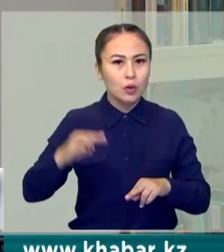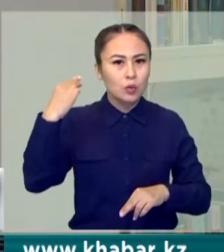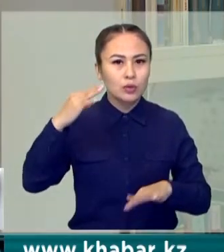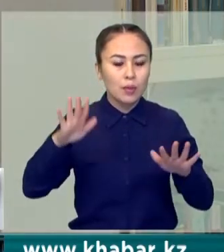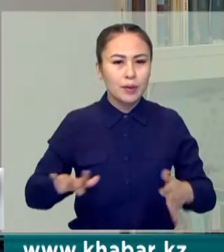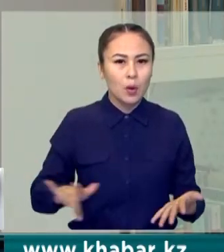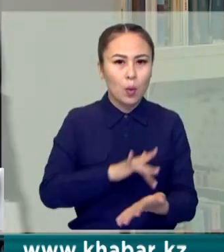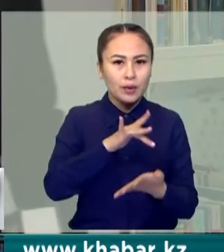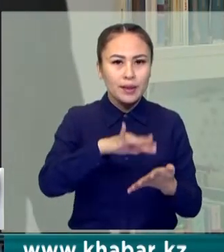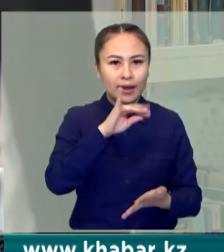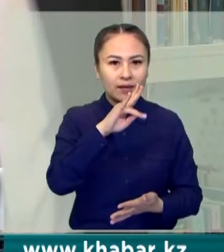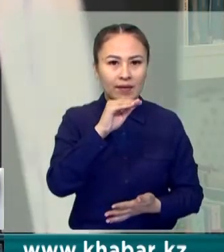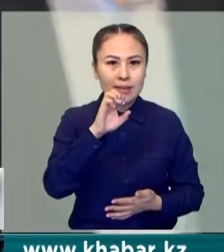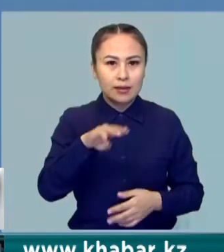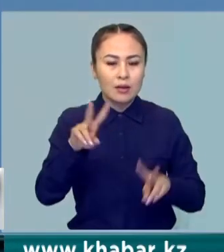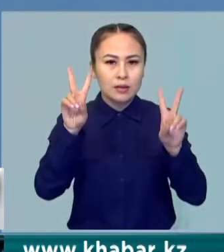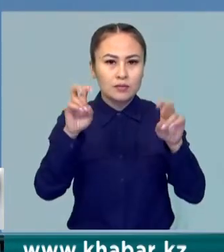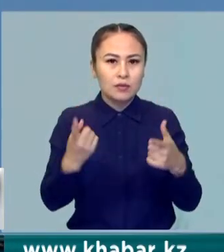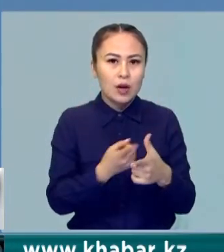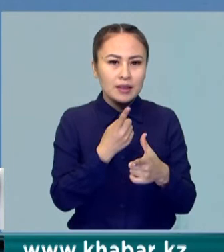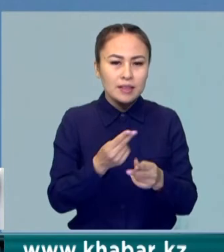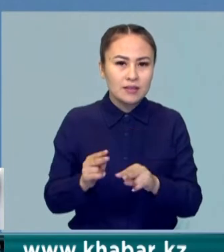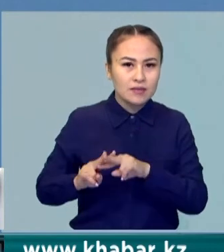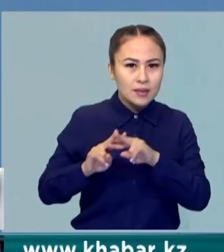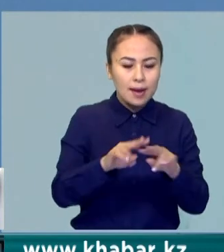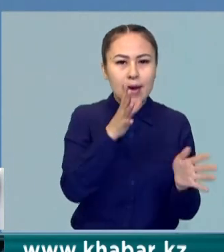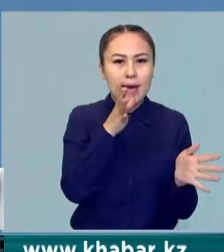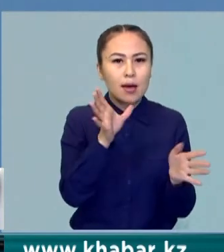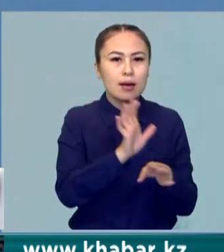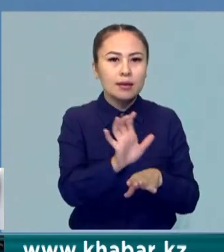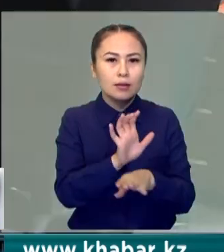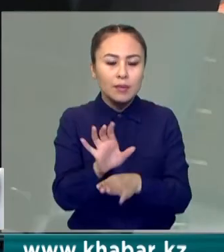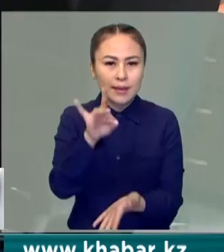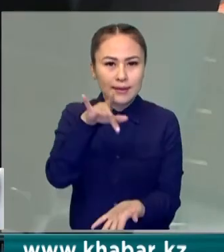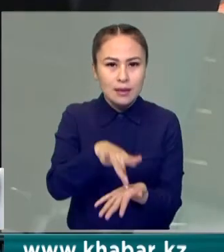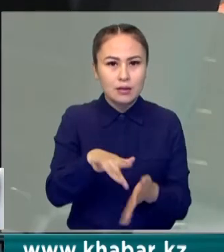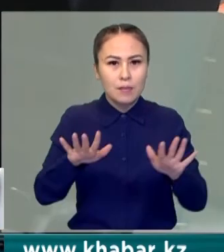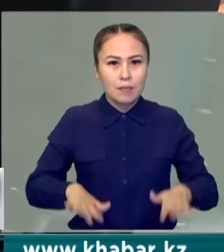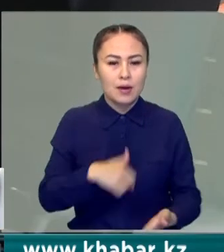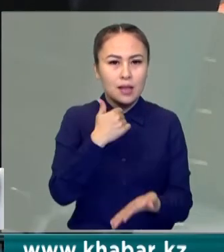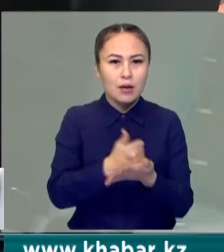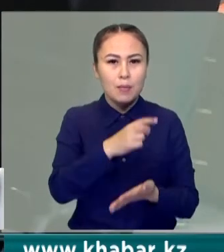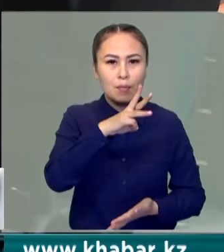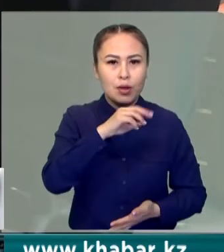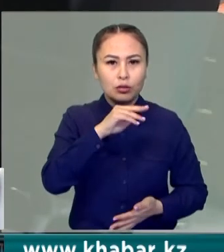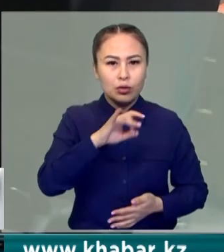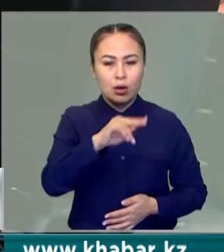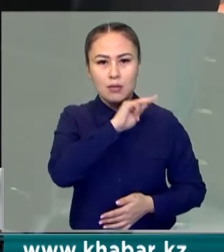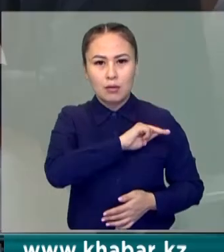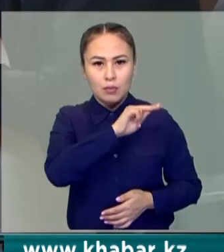қаласындағы Түркістан Инвест компаниясының инвестиция тарту және экспортты ынталандыру орталығының бас менеджері. Талапты